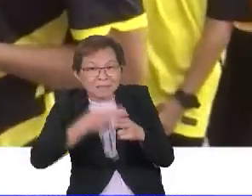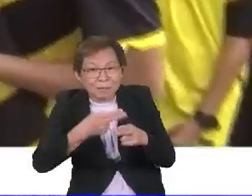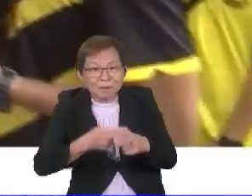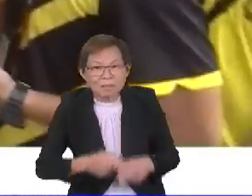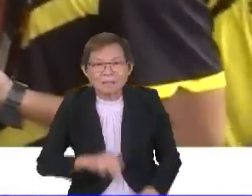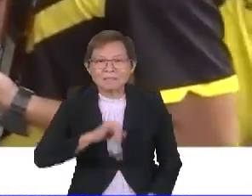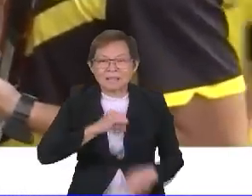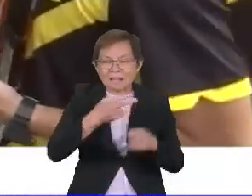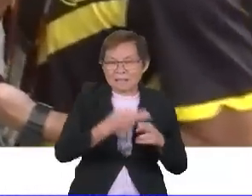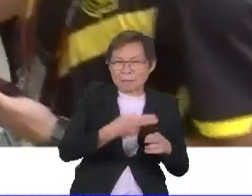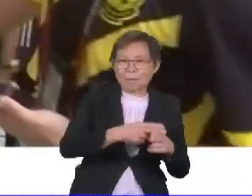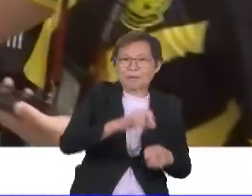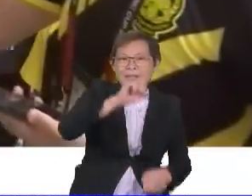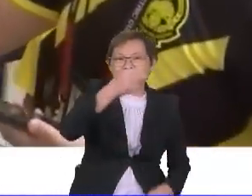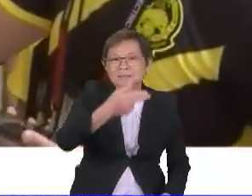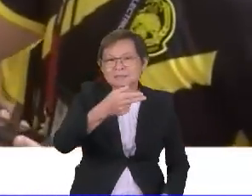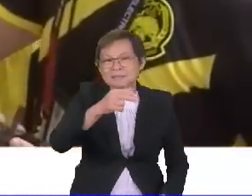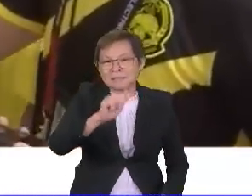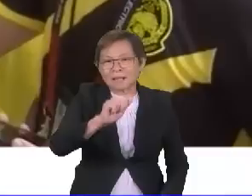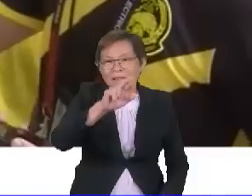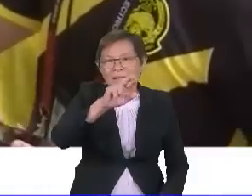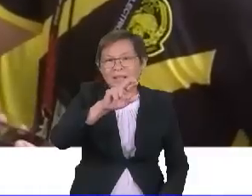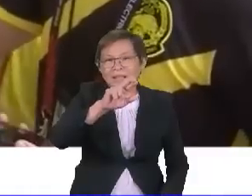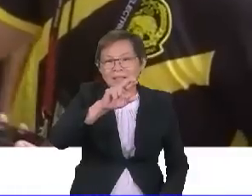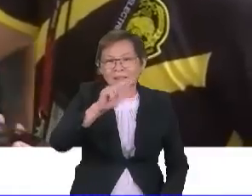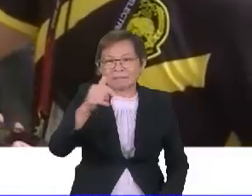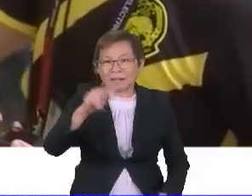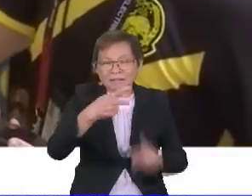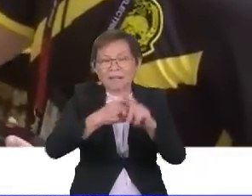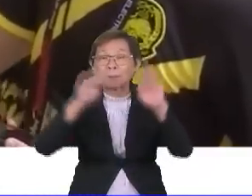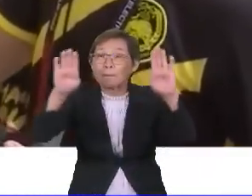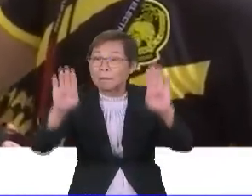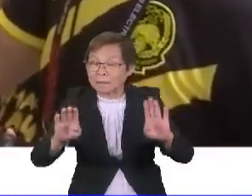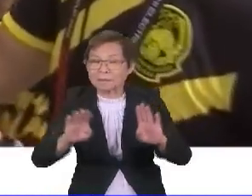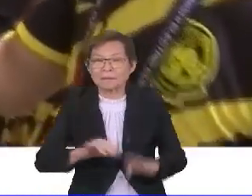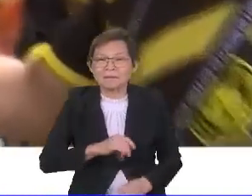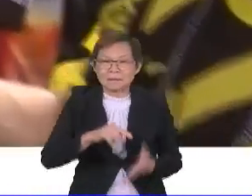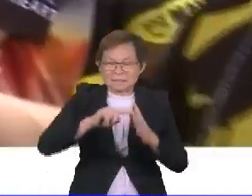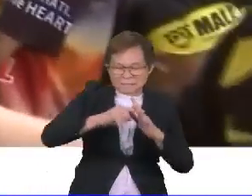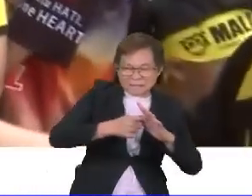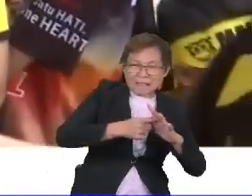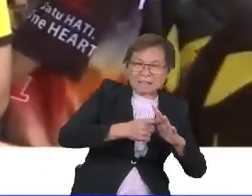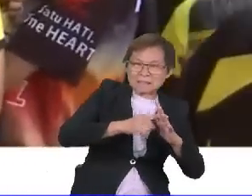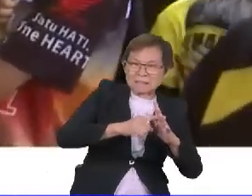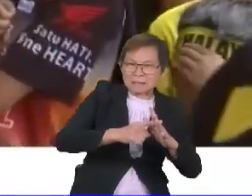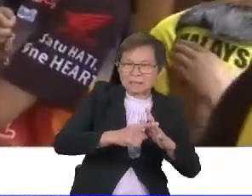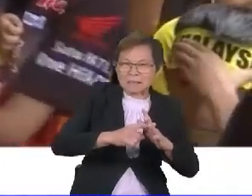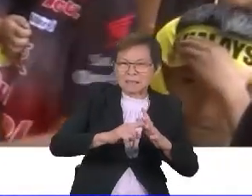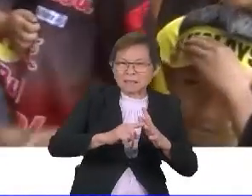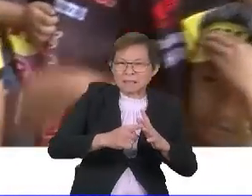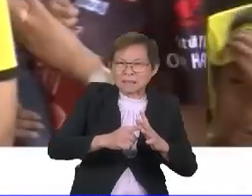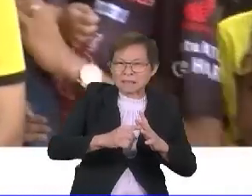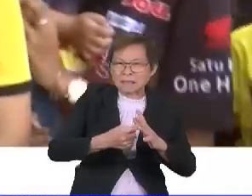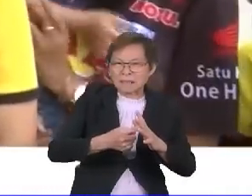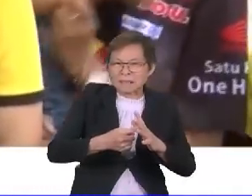Oke saya syahiran daripada bayi dan ini sejak daripada grouping lagi saya